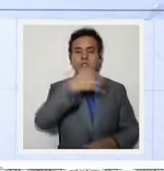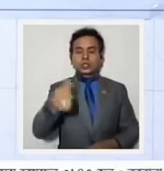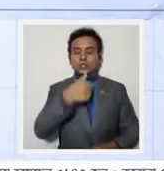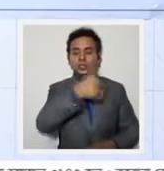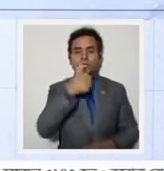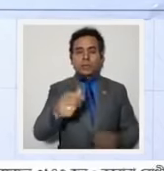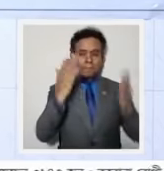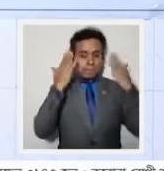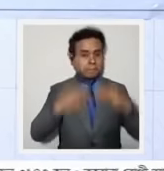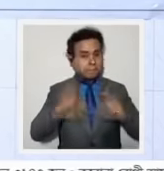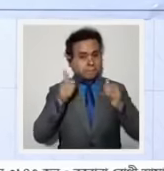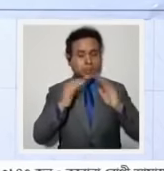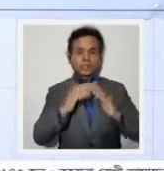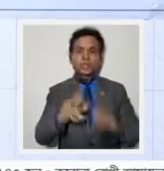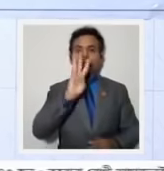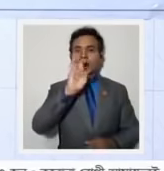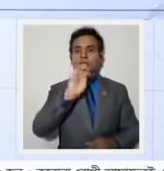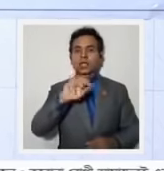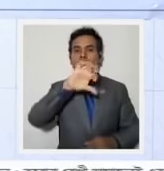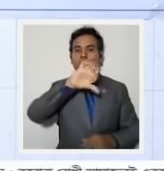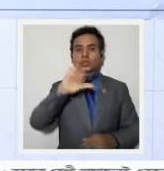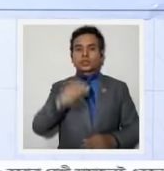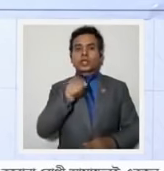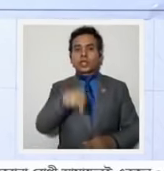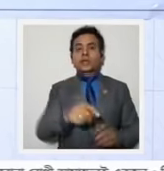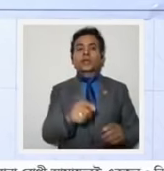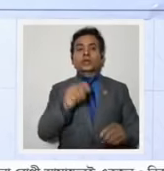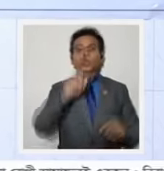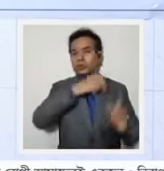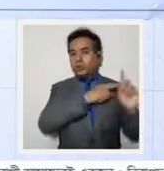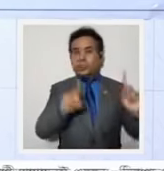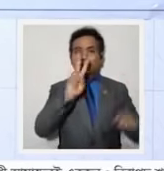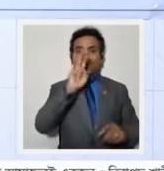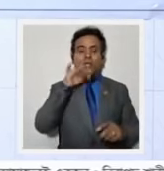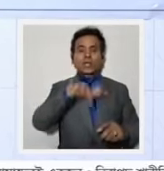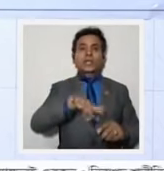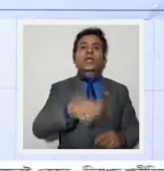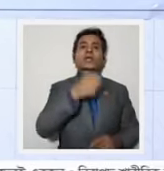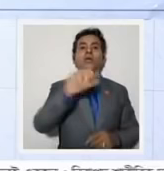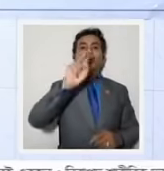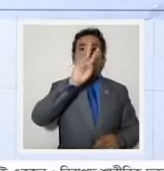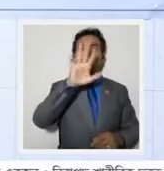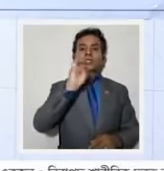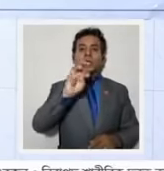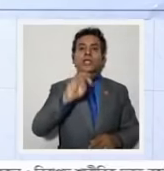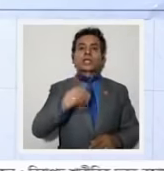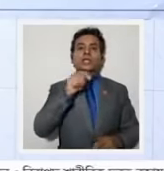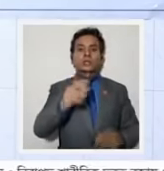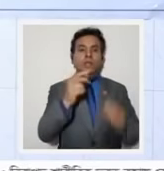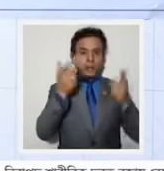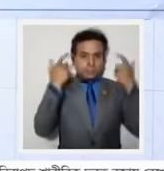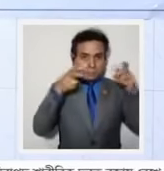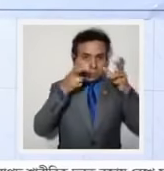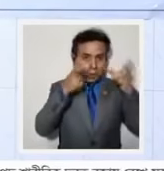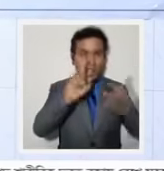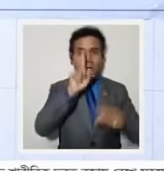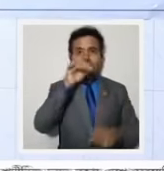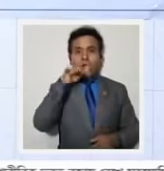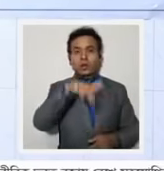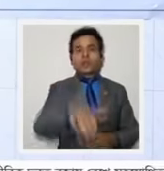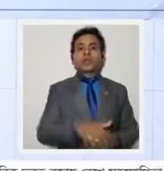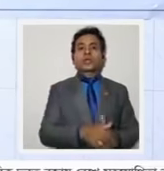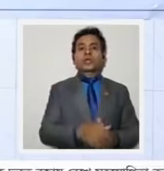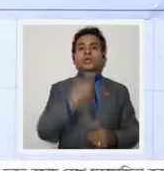কোয়ারেন্টাইনে গত 24 ঘন্টায় 1,666 জনকে রাখা হয়েছে এবং ছাড় পেয়েছে 3,065 জন। এ পর্যন্ত